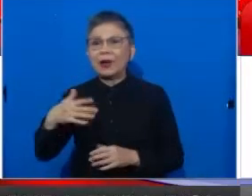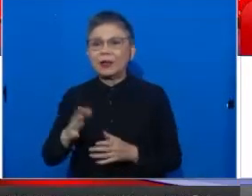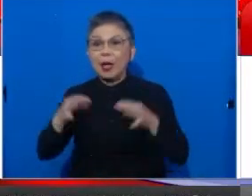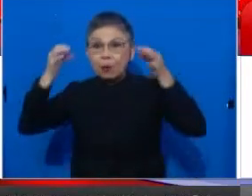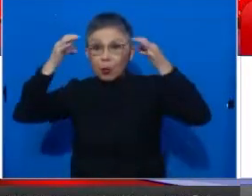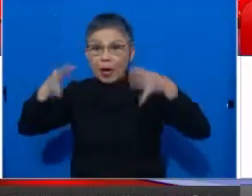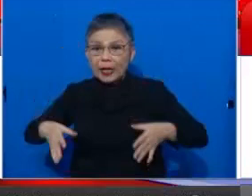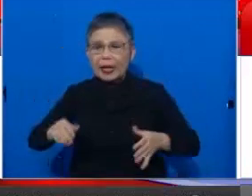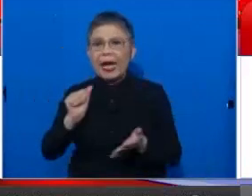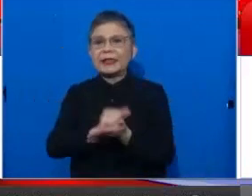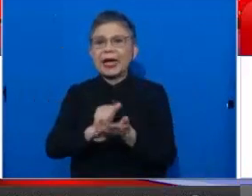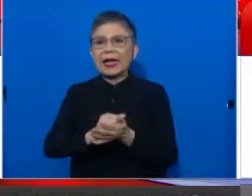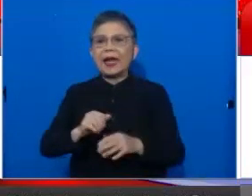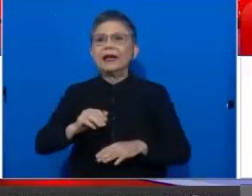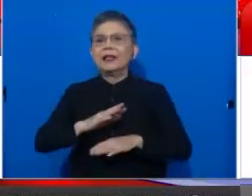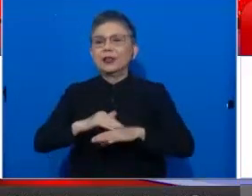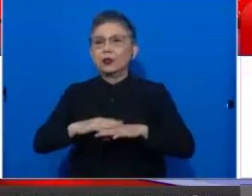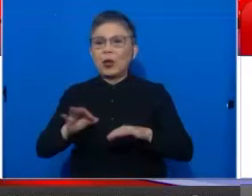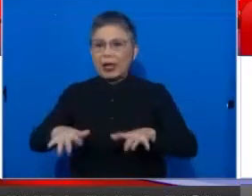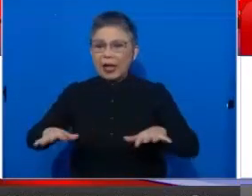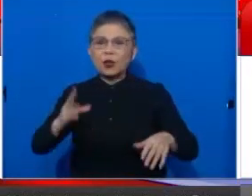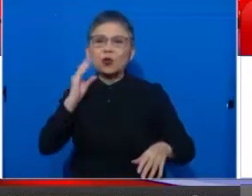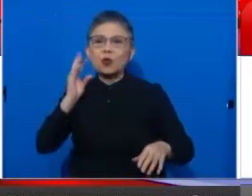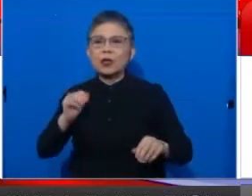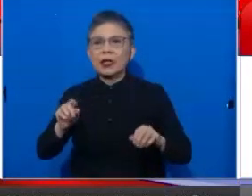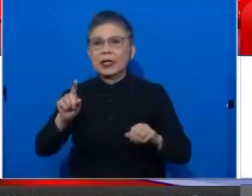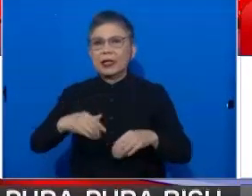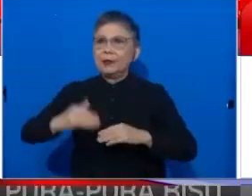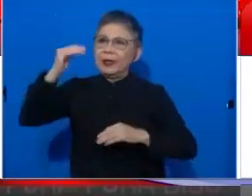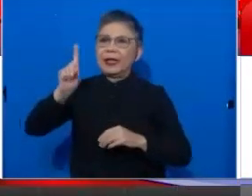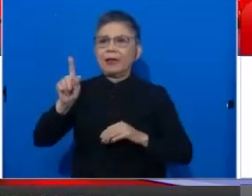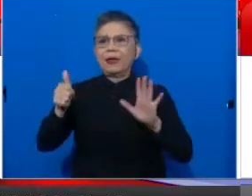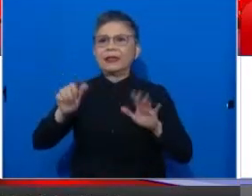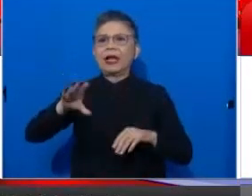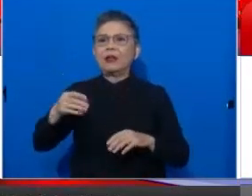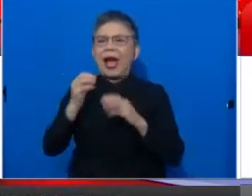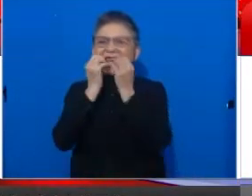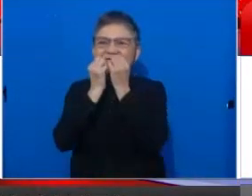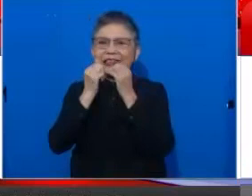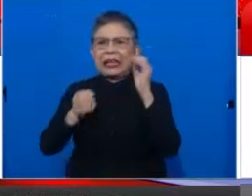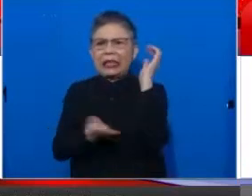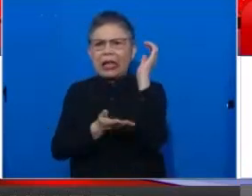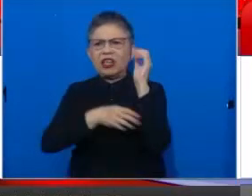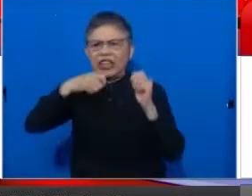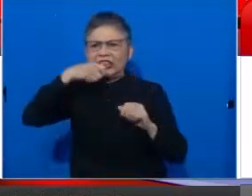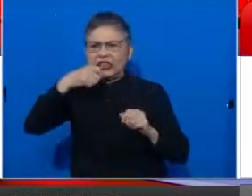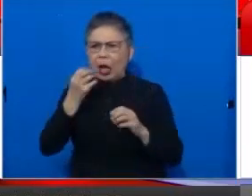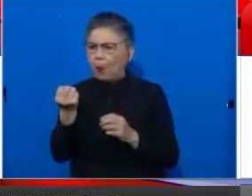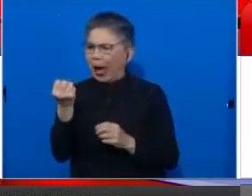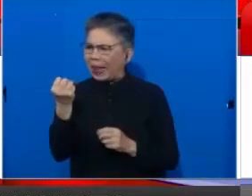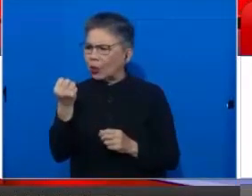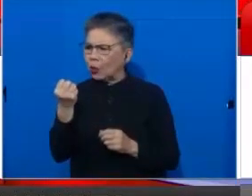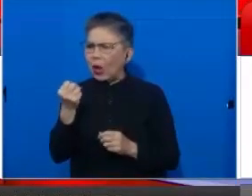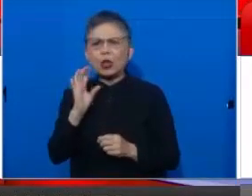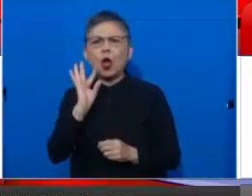Mandar ada tradisi unik yang dilakukan warga untuk anak-anak yang berusia lebih dari 16 tahun, yaitu menggigit kayu dan menggosok gigi dengan batu atau